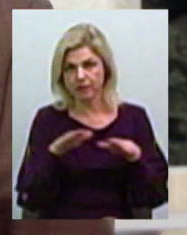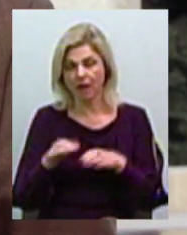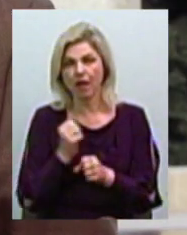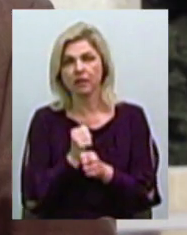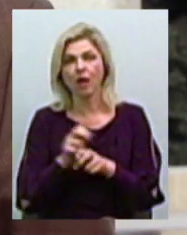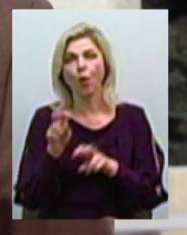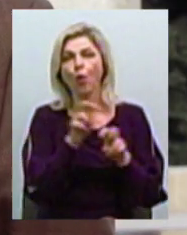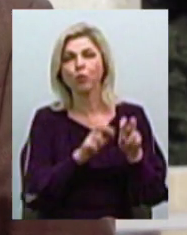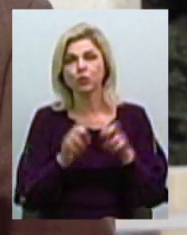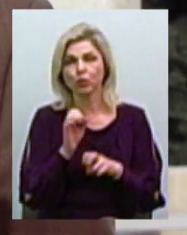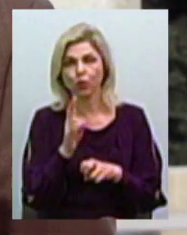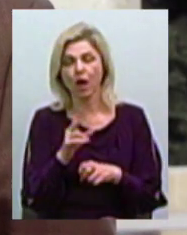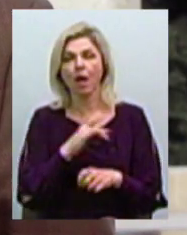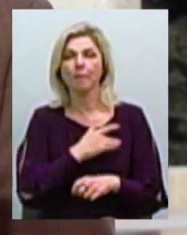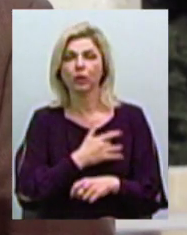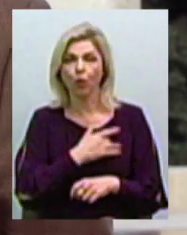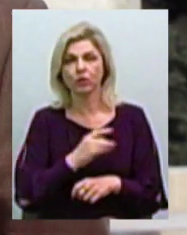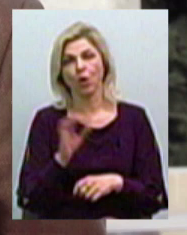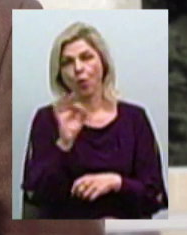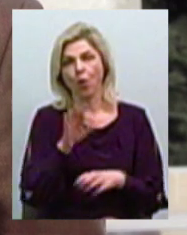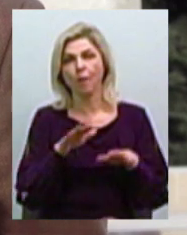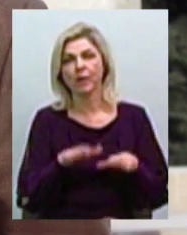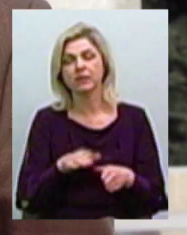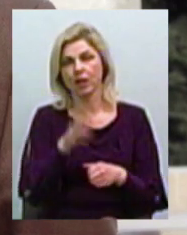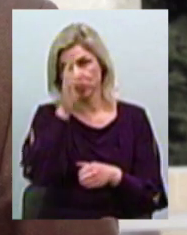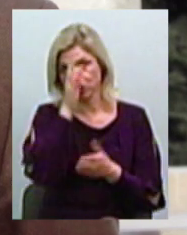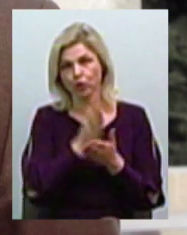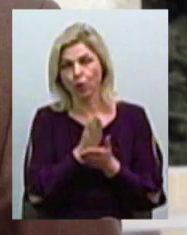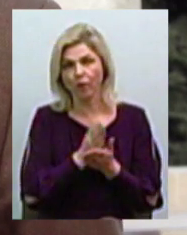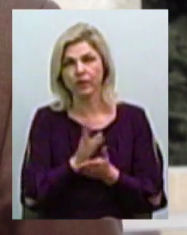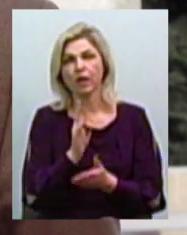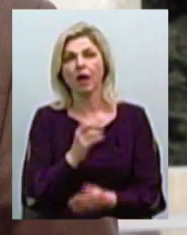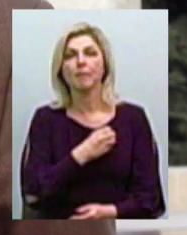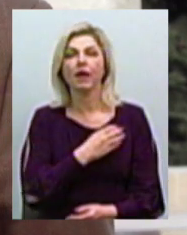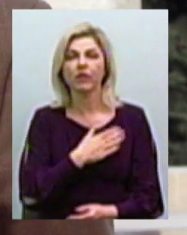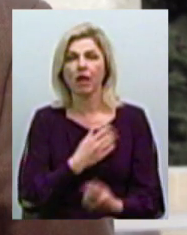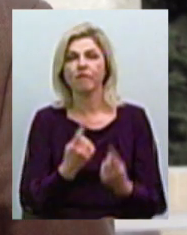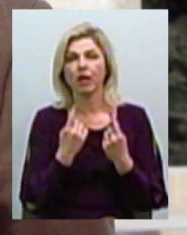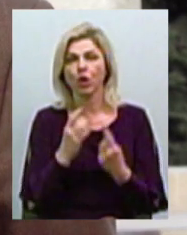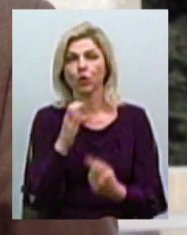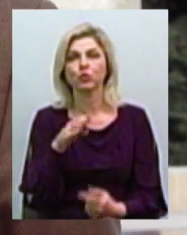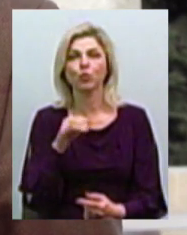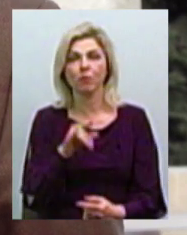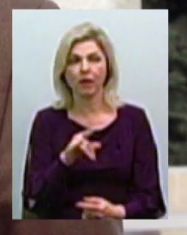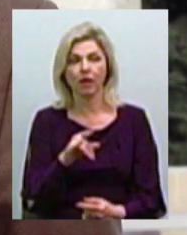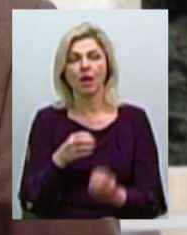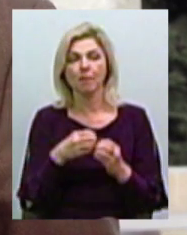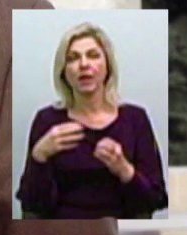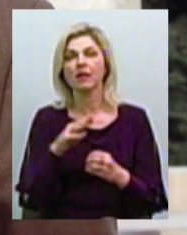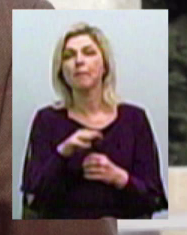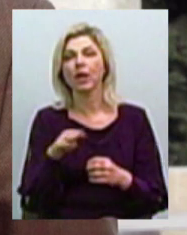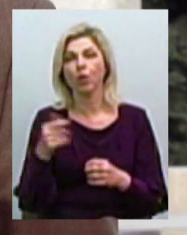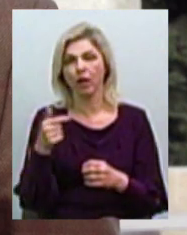за підозрою щодо місцевих чиновників у привласненні великої суми, ну, скажімо так, 15